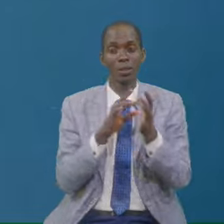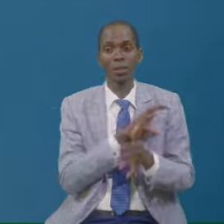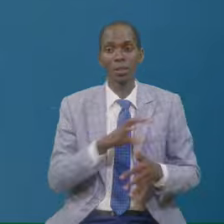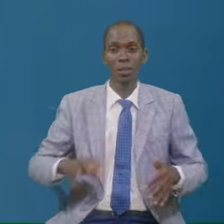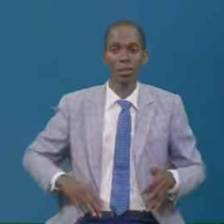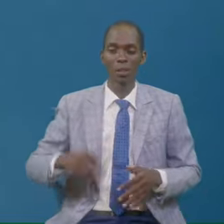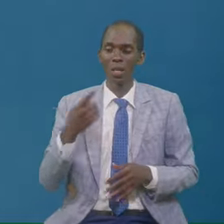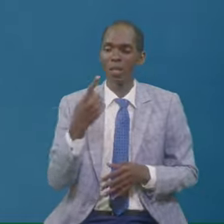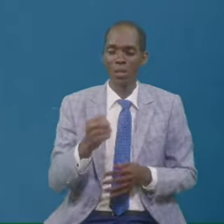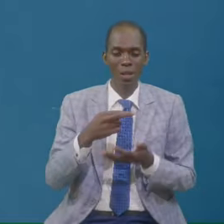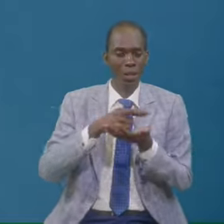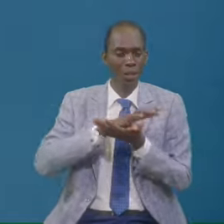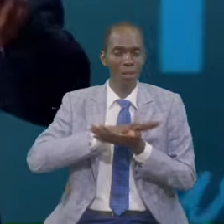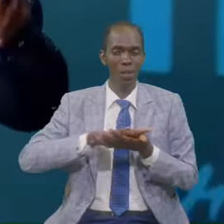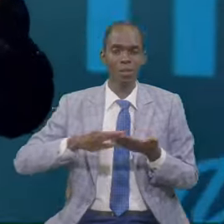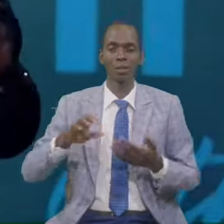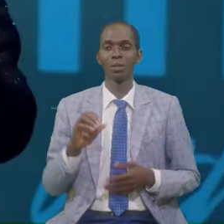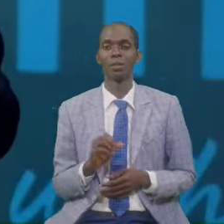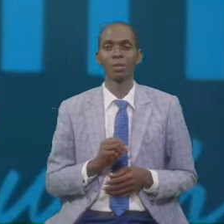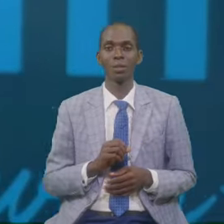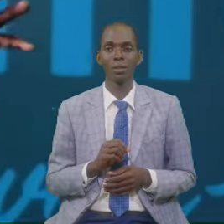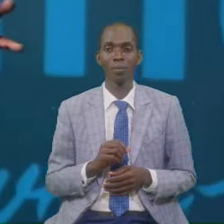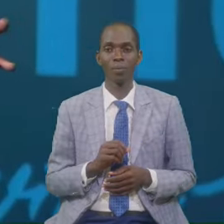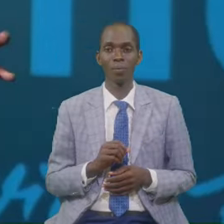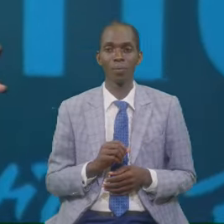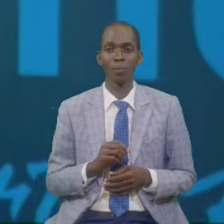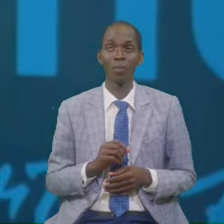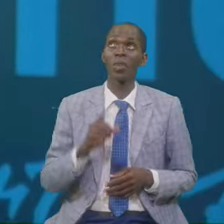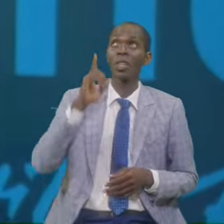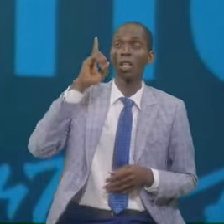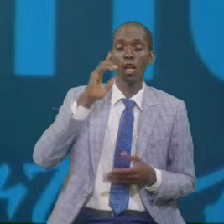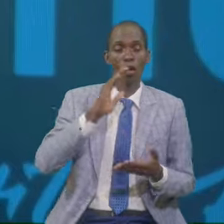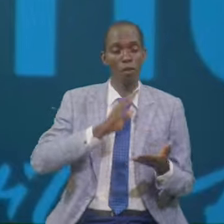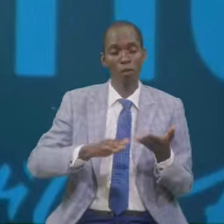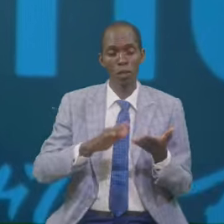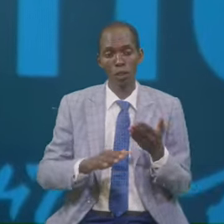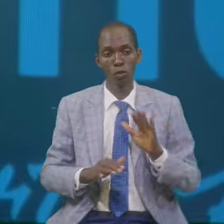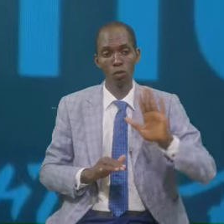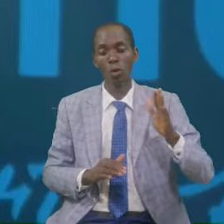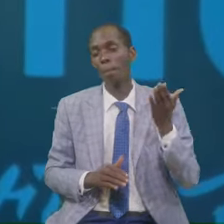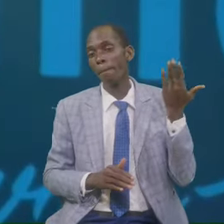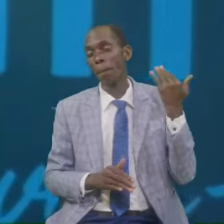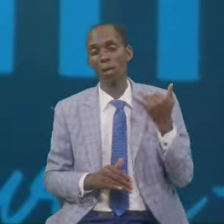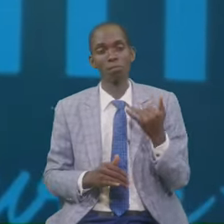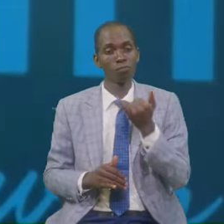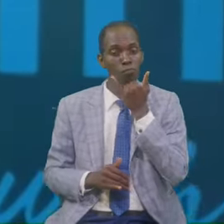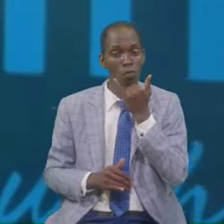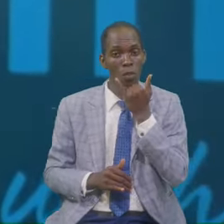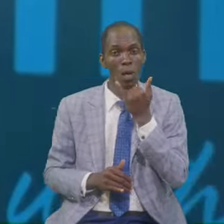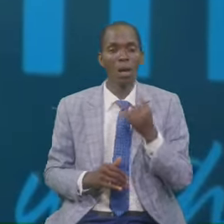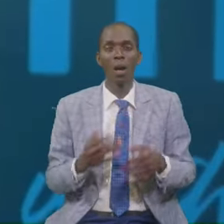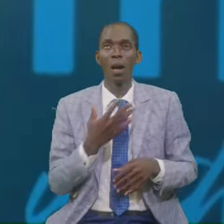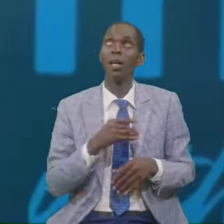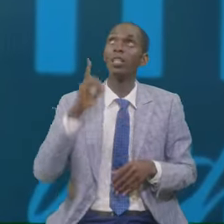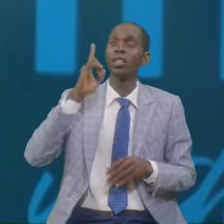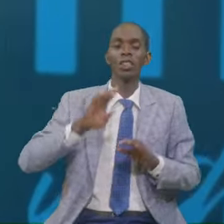righteous, యేసు క్రీస్తునే నీతిమంతుడు. He pardons the past, ఆయన గతాన్ని క్షమిస్తాడు. And then he gives you a new